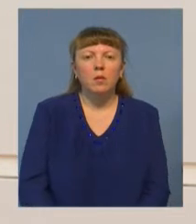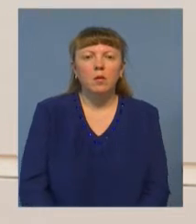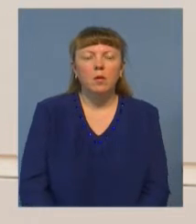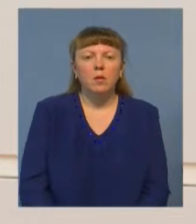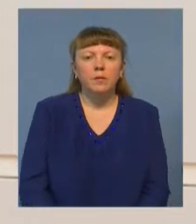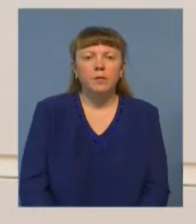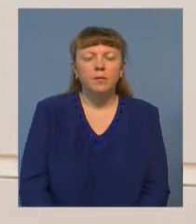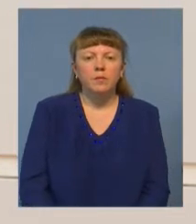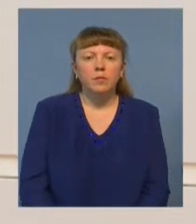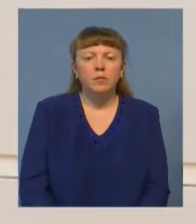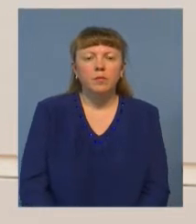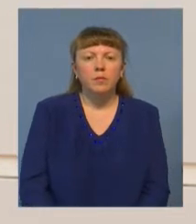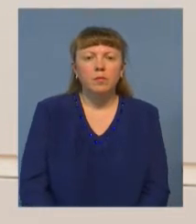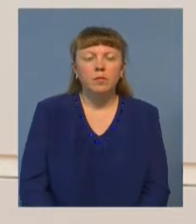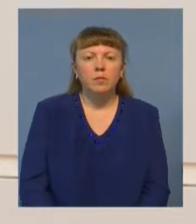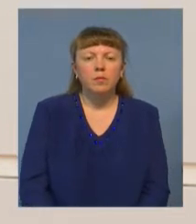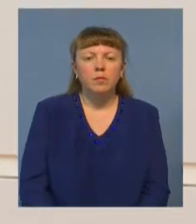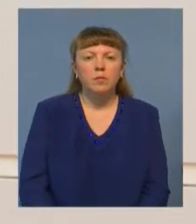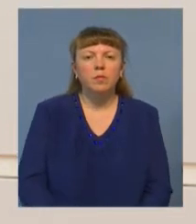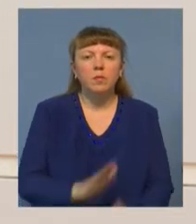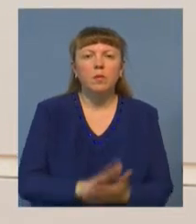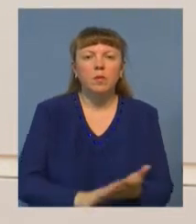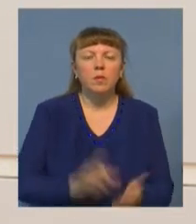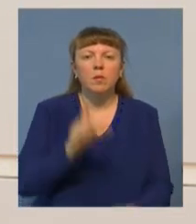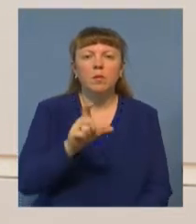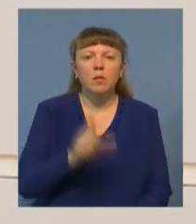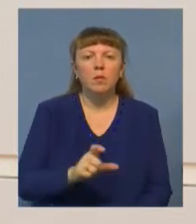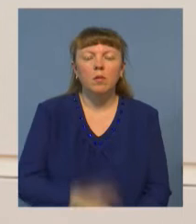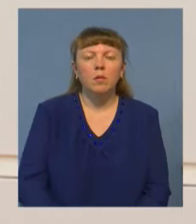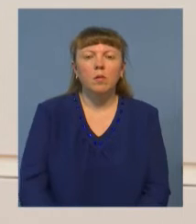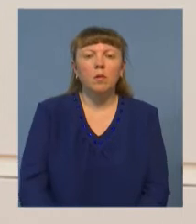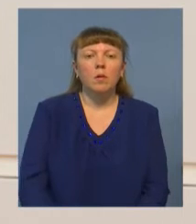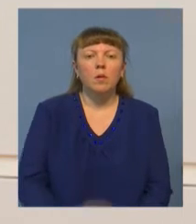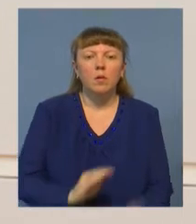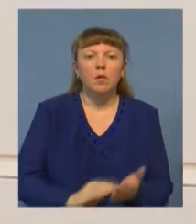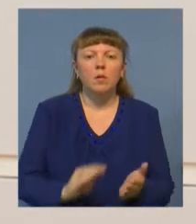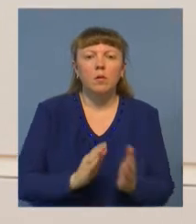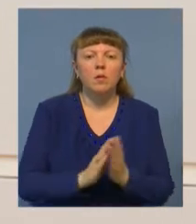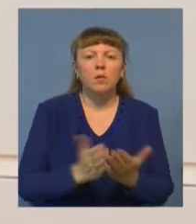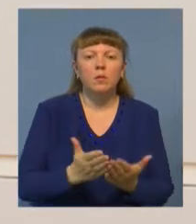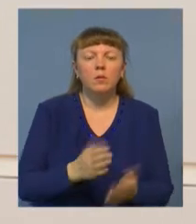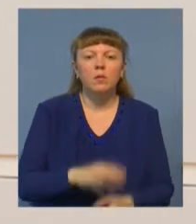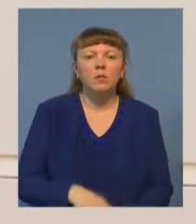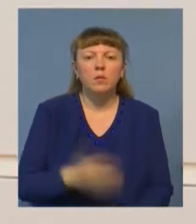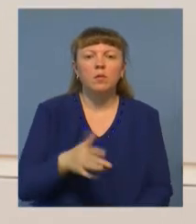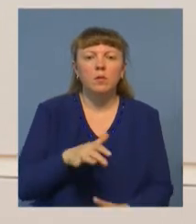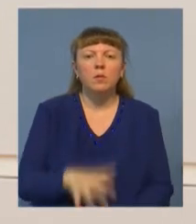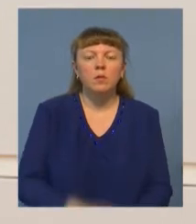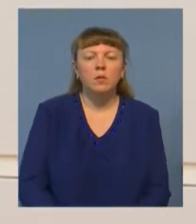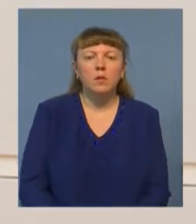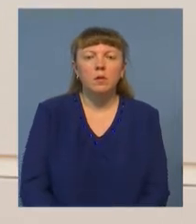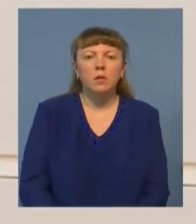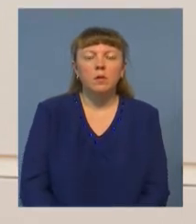В департамент труда гражданин обращается с заявлением, с документами, подтверждающими его трудовую деятельность. То